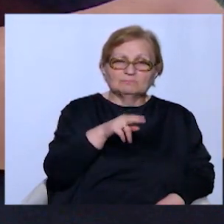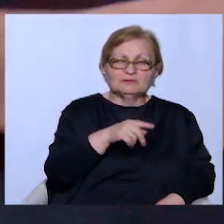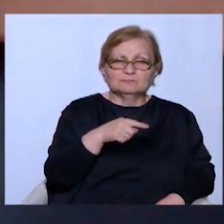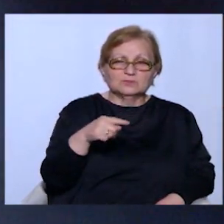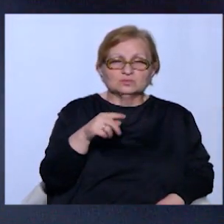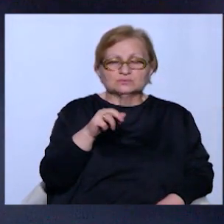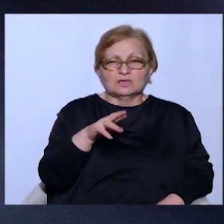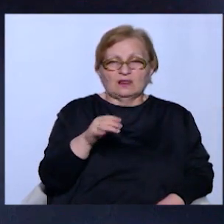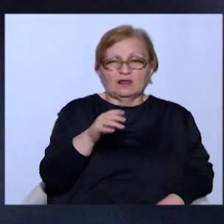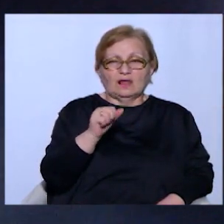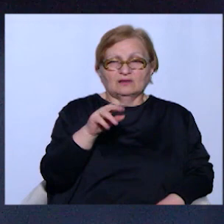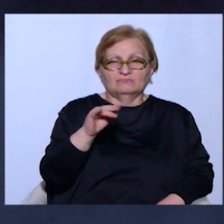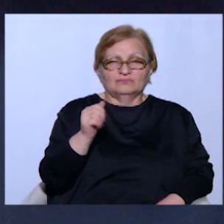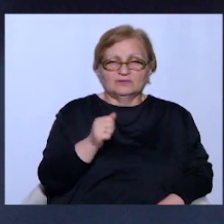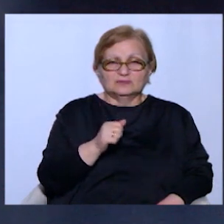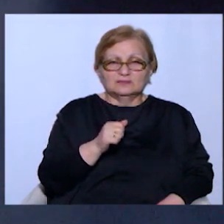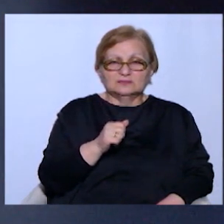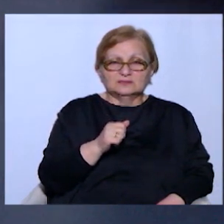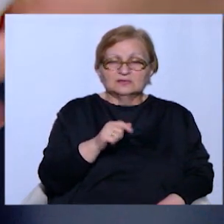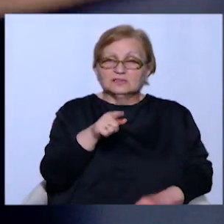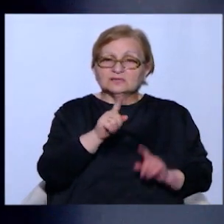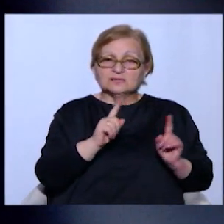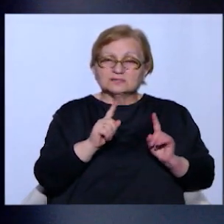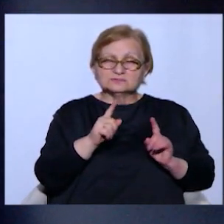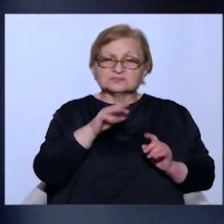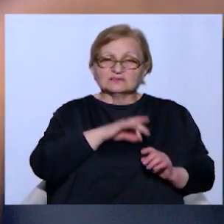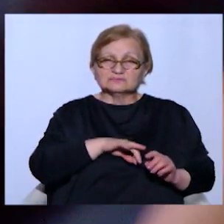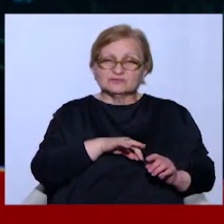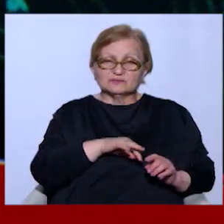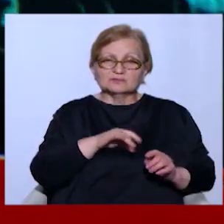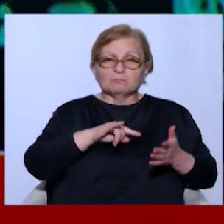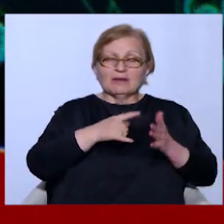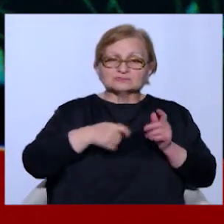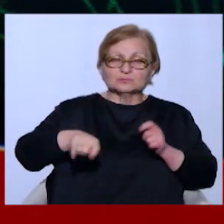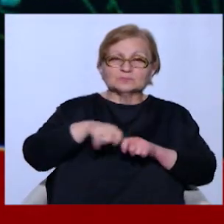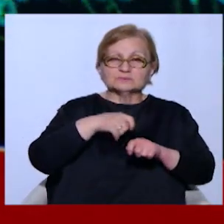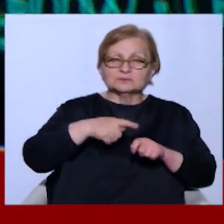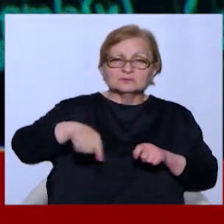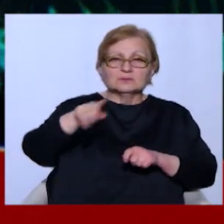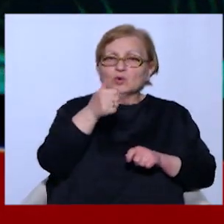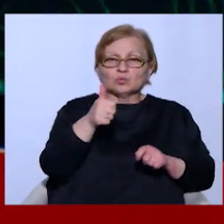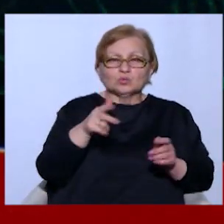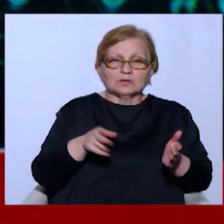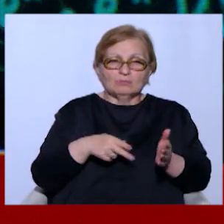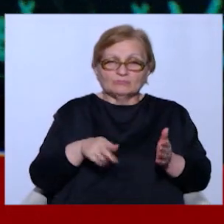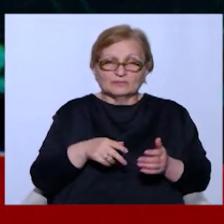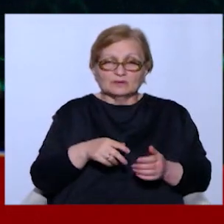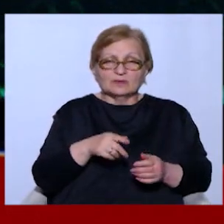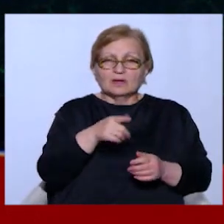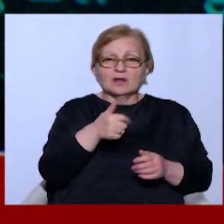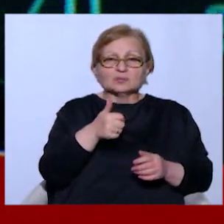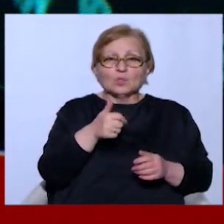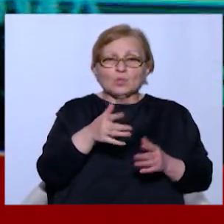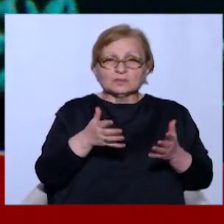ალფა. შესაბამისად, რა ტრიგონომეტრიულ ფუნქციას ვიყენებ ჩვენ ფართობის დათვლისას და შესაბამისად როგორი გამოდის ეს ფართობები,